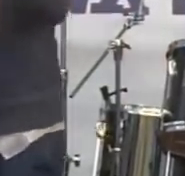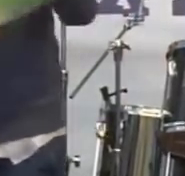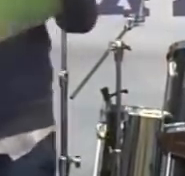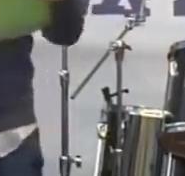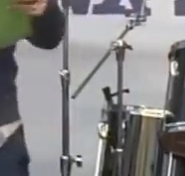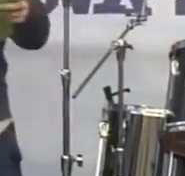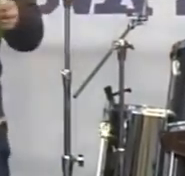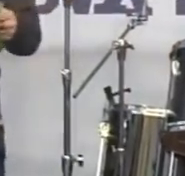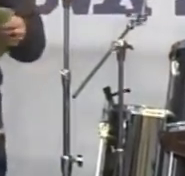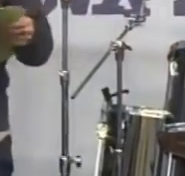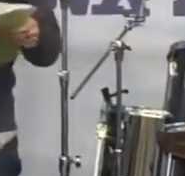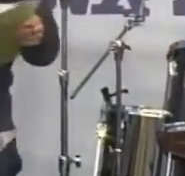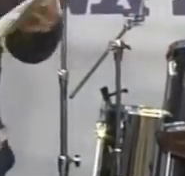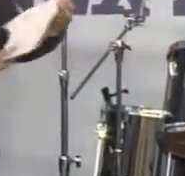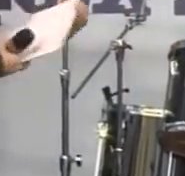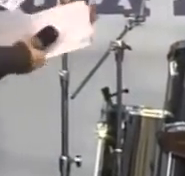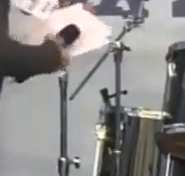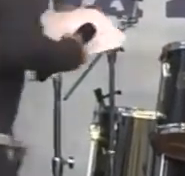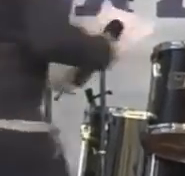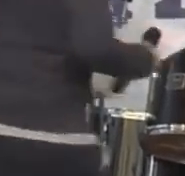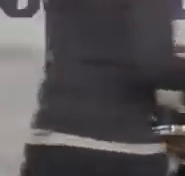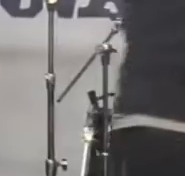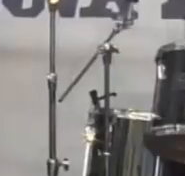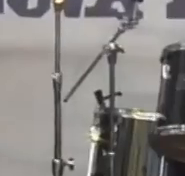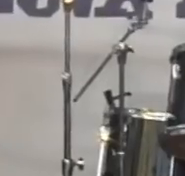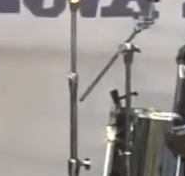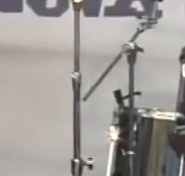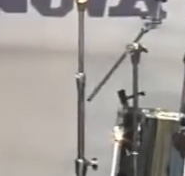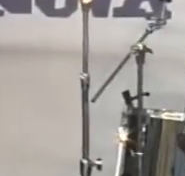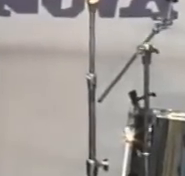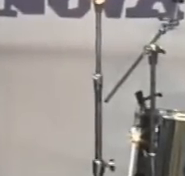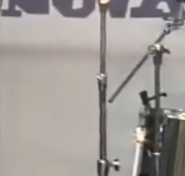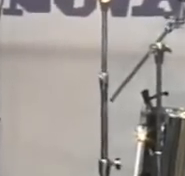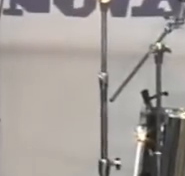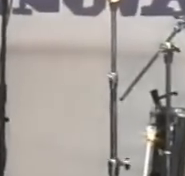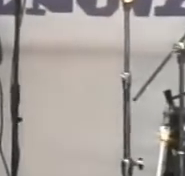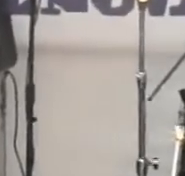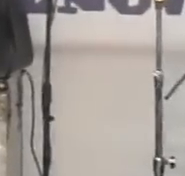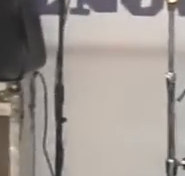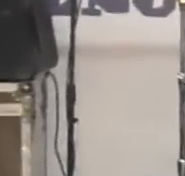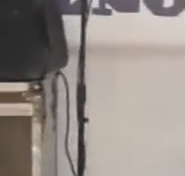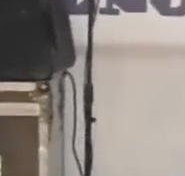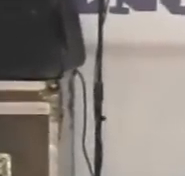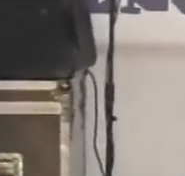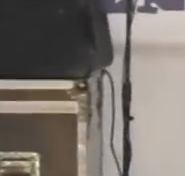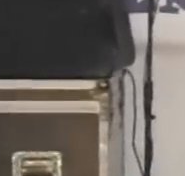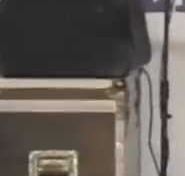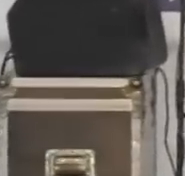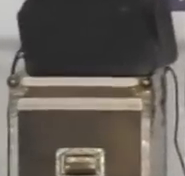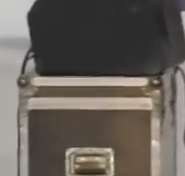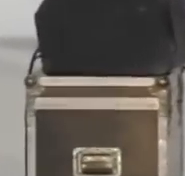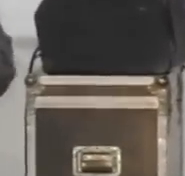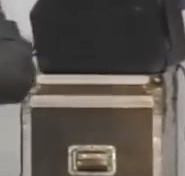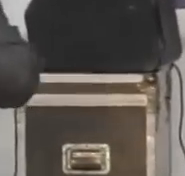aspetta. Allora, c'è un ragazzo giovane, bellissimo. Io sono andato un po' a vedere in Spagna, a vedere